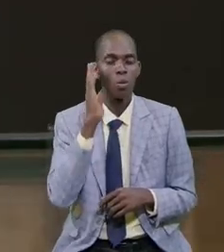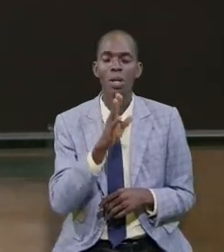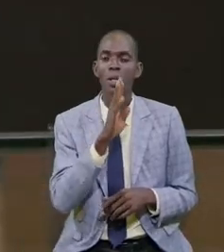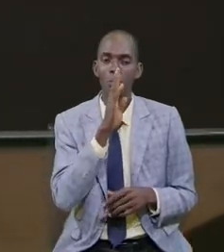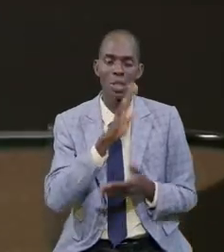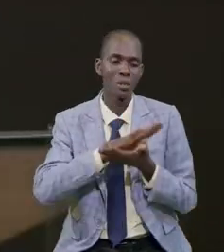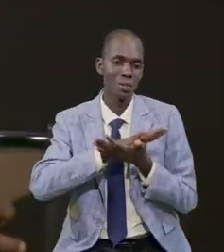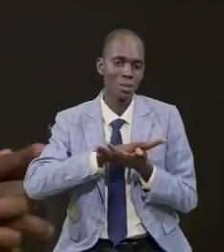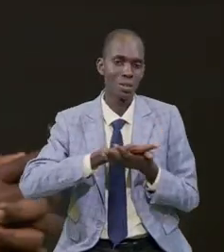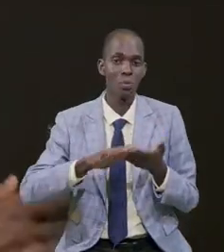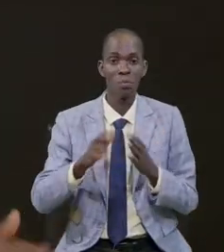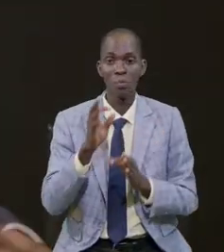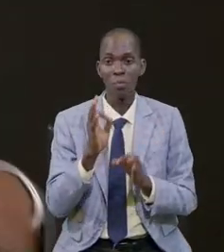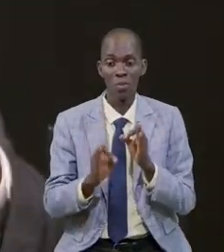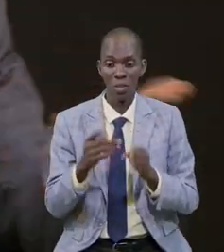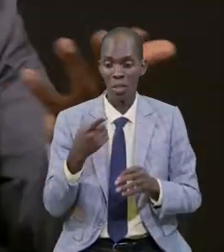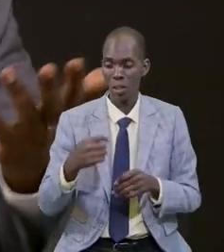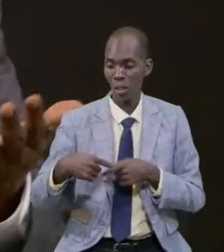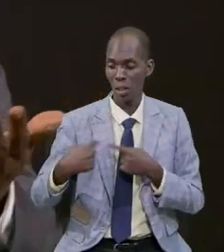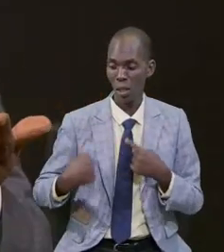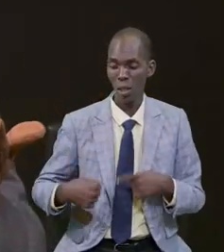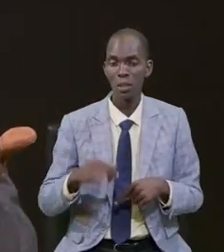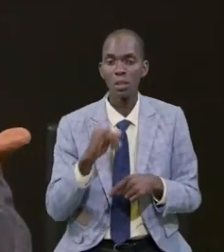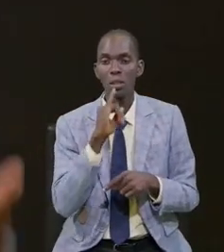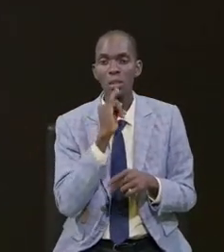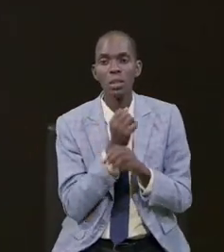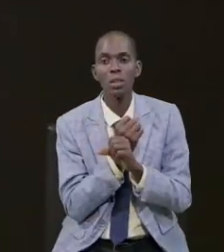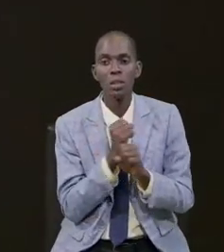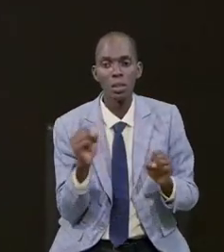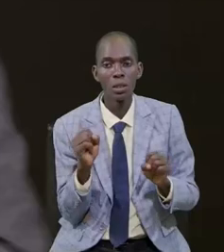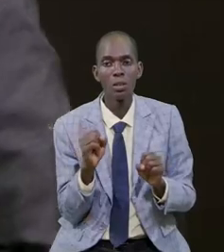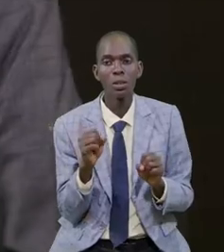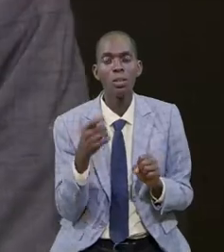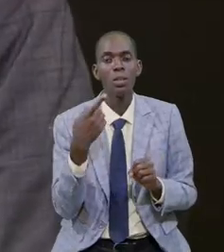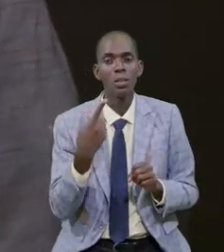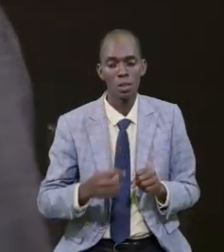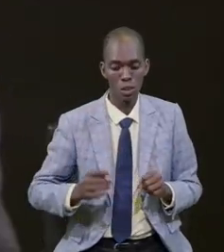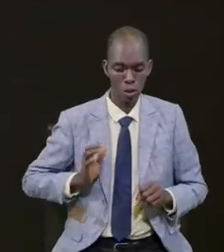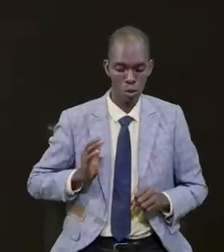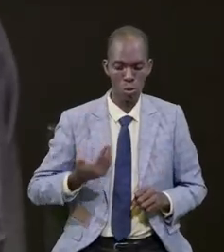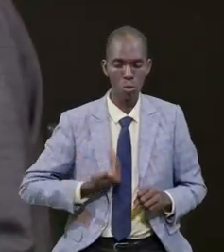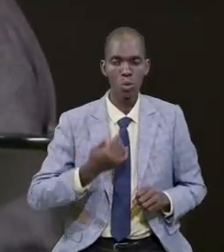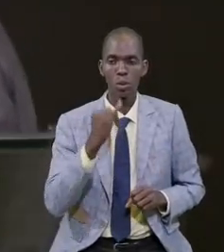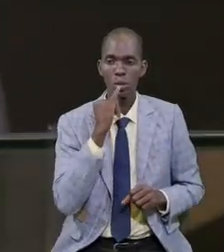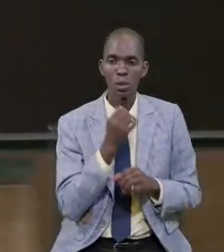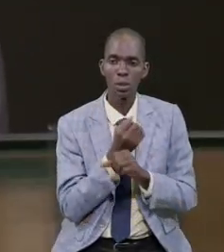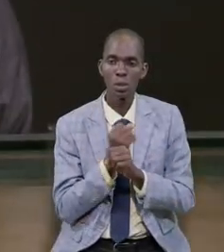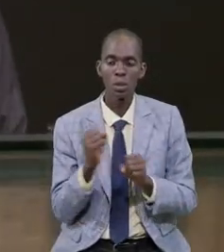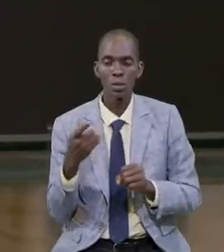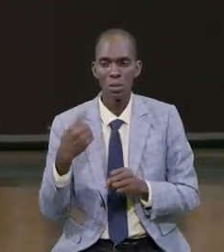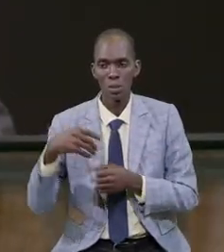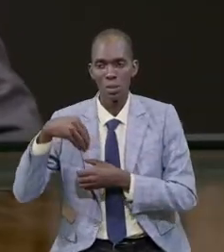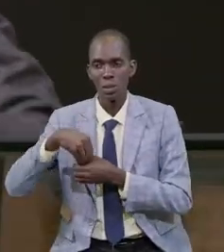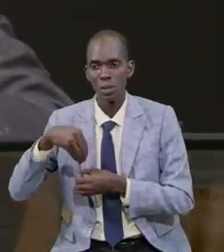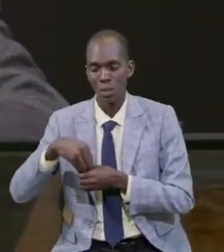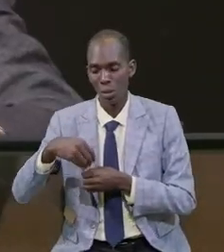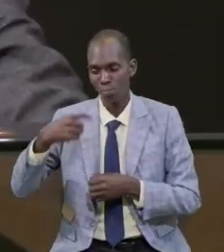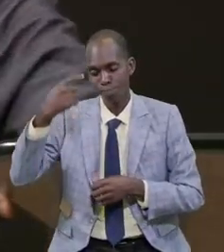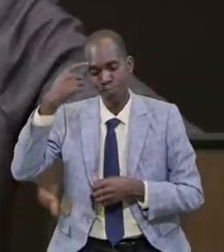sera pure. Si le cœur est sauvé, l'âme est sauvée. L'homme intérieur